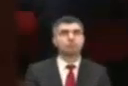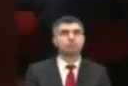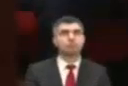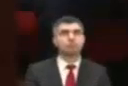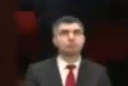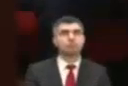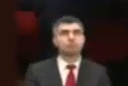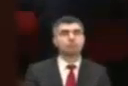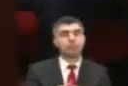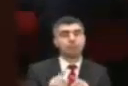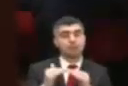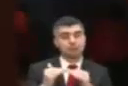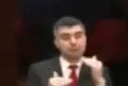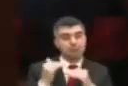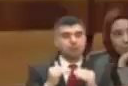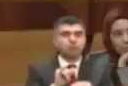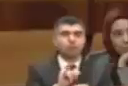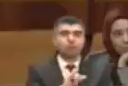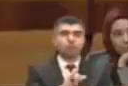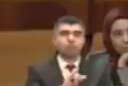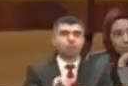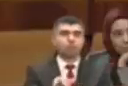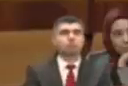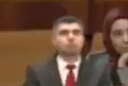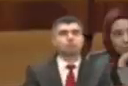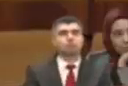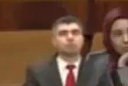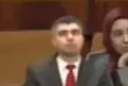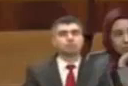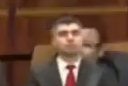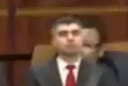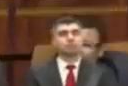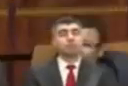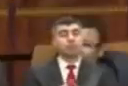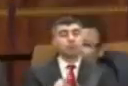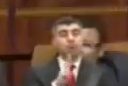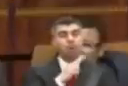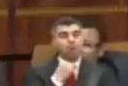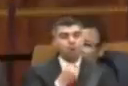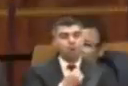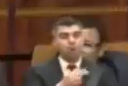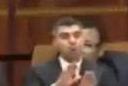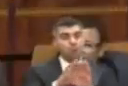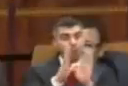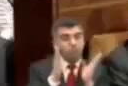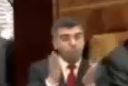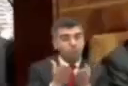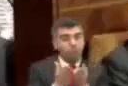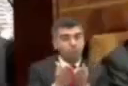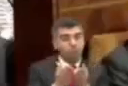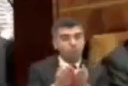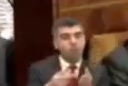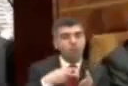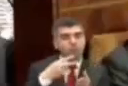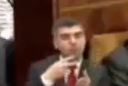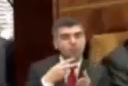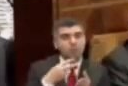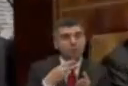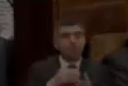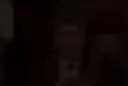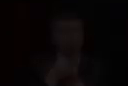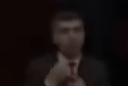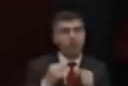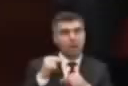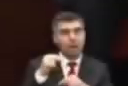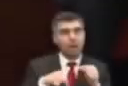بلا مزايدات في هذا المجال. حنا ماشي لا سأل الحكومه، ما تكلمش على الحكومه كلها، ماشي بالغوات هكذاك، راه كلنا قادين